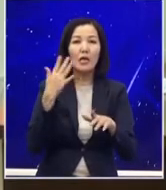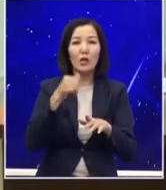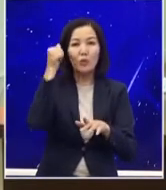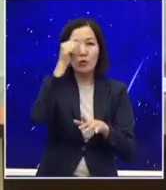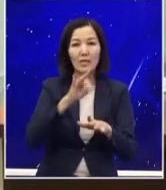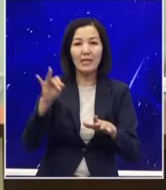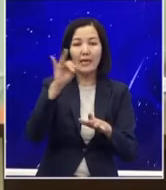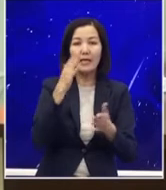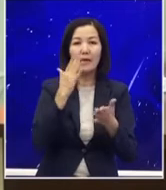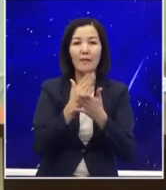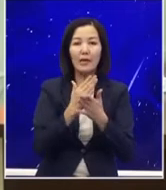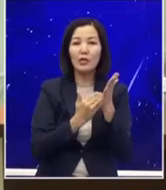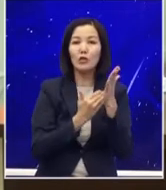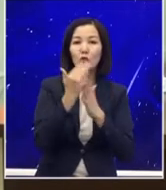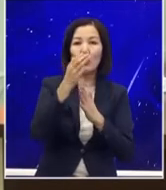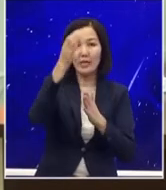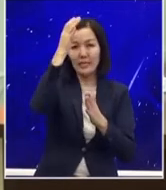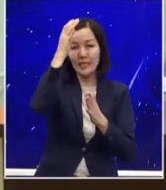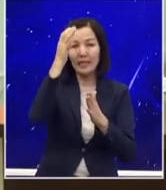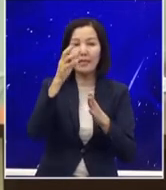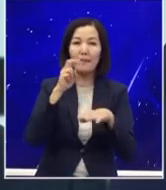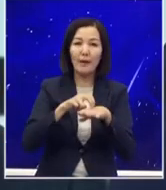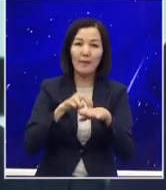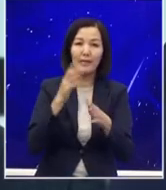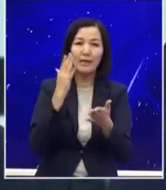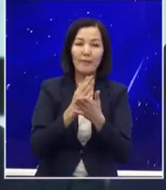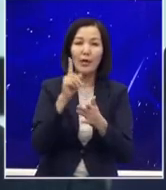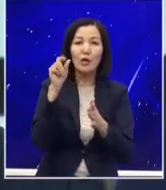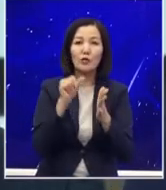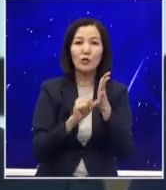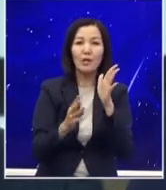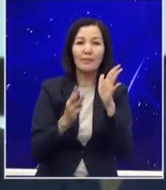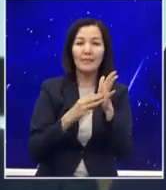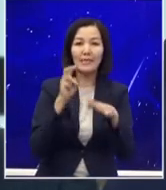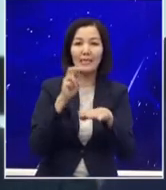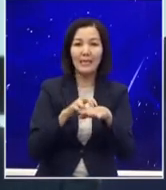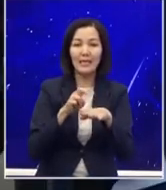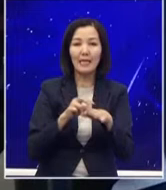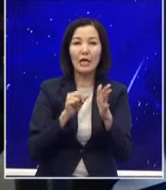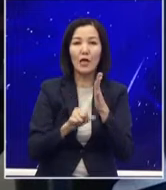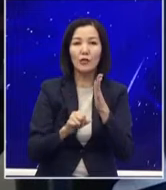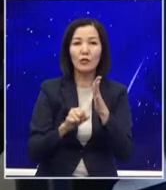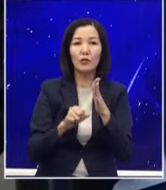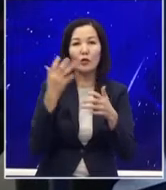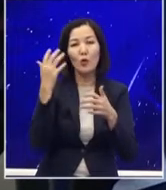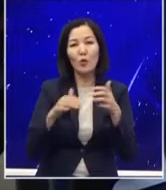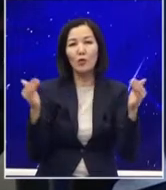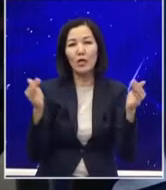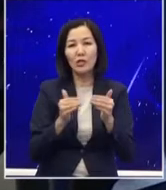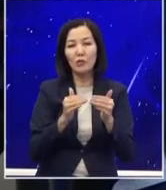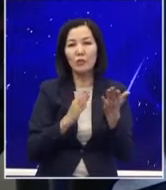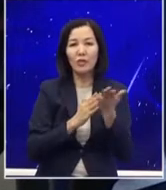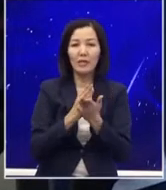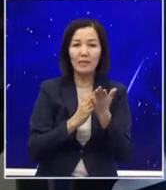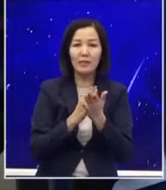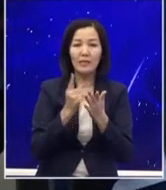жарты ғасырлық тарихы және жоғары санатты мамандары бар. 168 дәрігер мен 600-ден аса орта кіші буынды